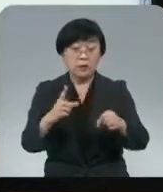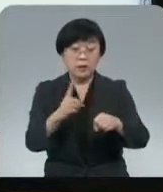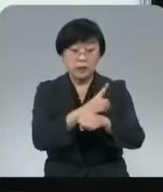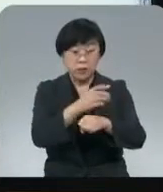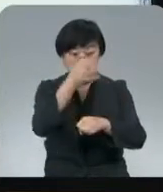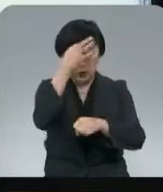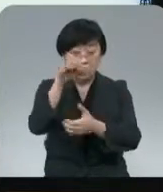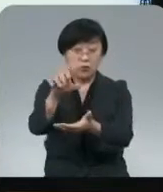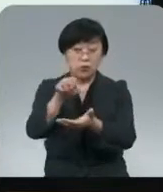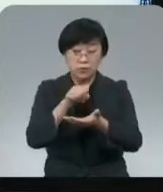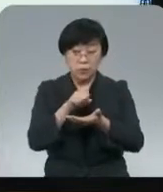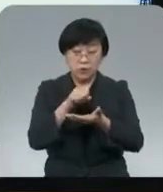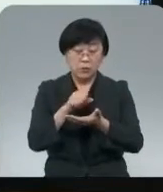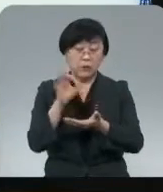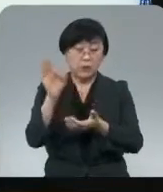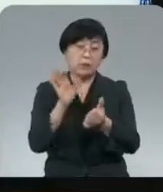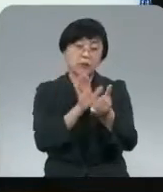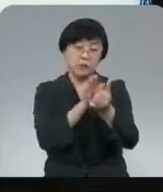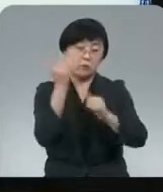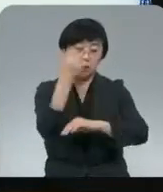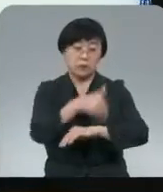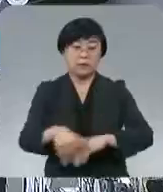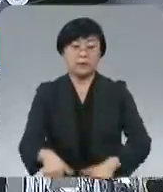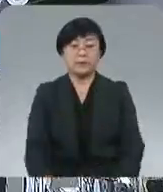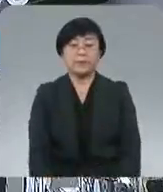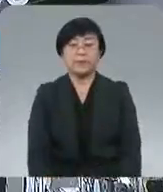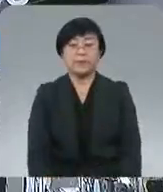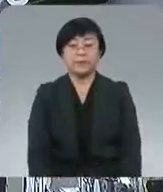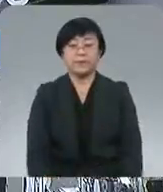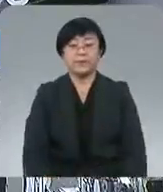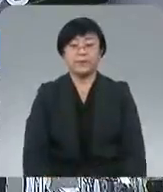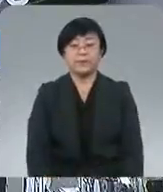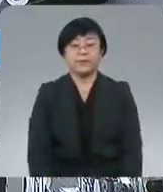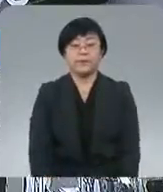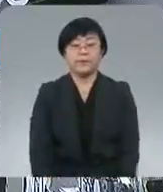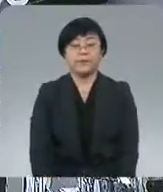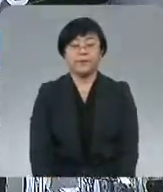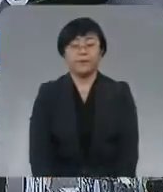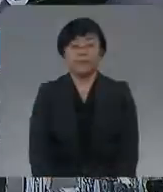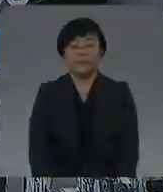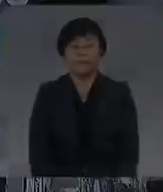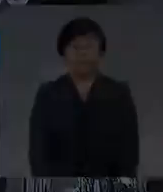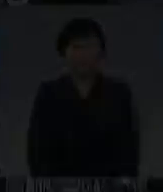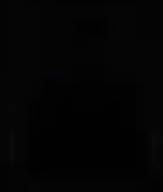kepada perusahaan kecil dan menengah agar dapat dengan mudah menerapkan teknologi kembar digital tersebut